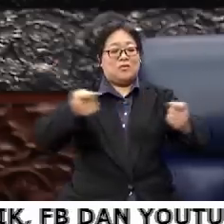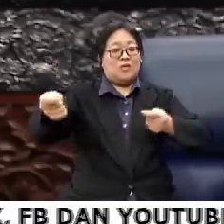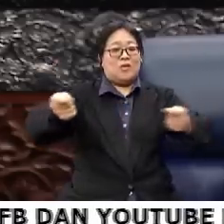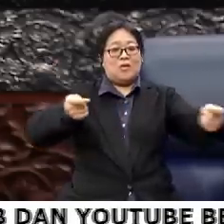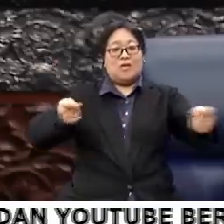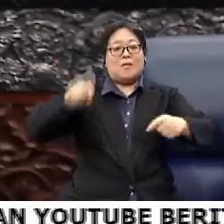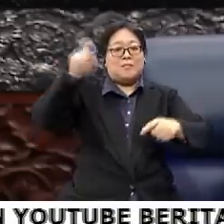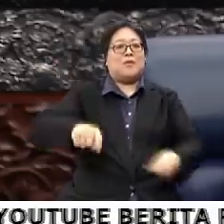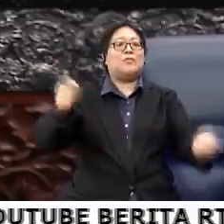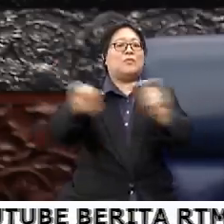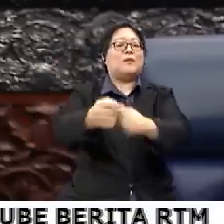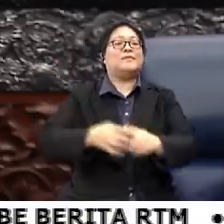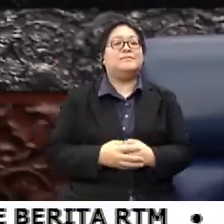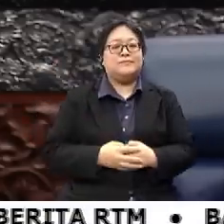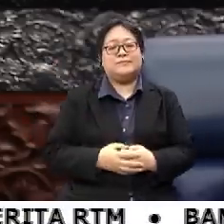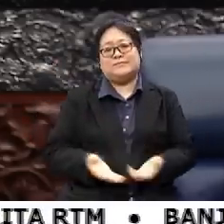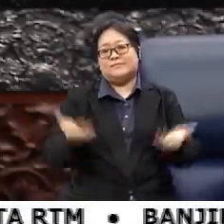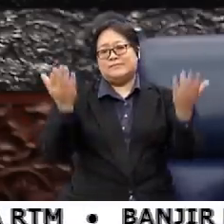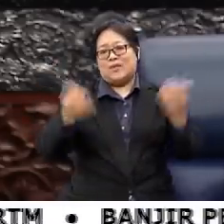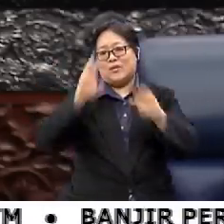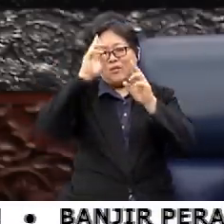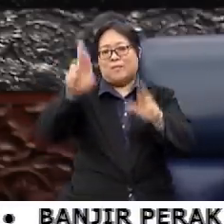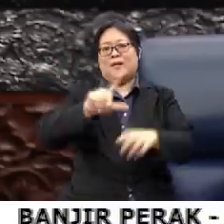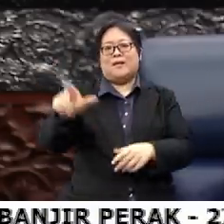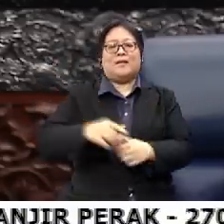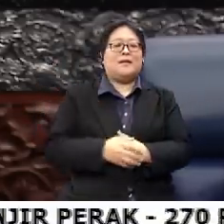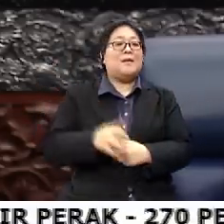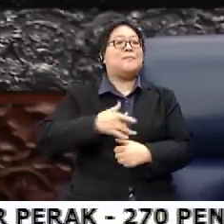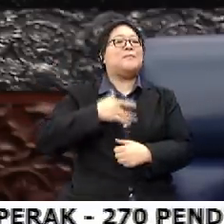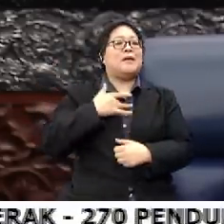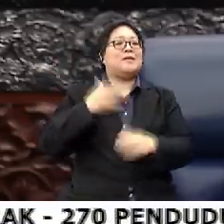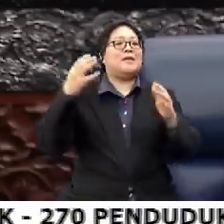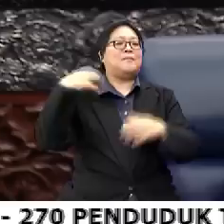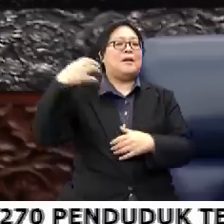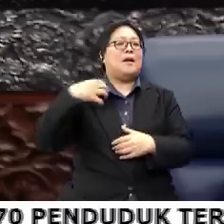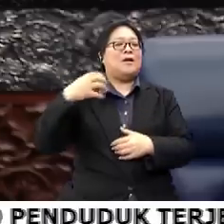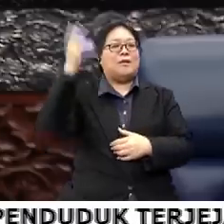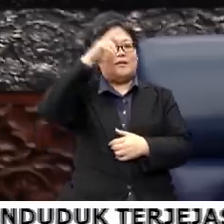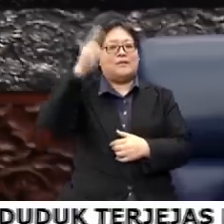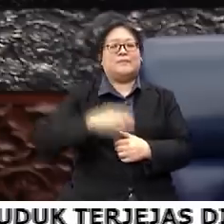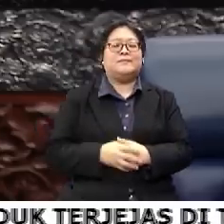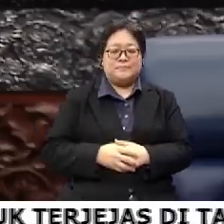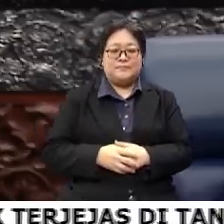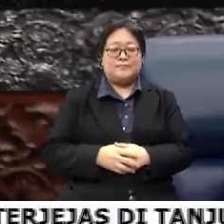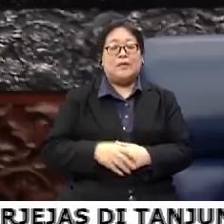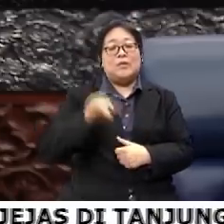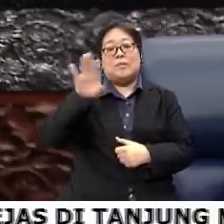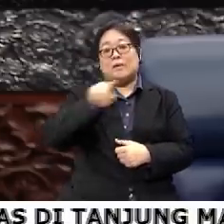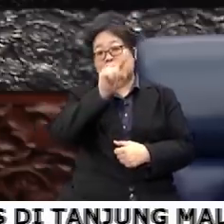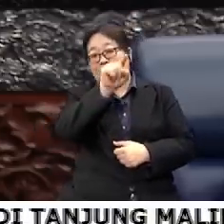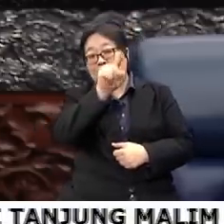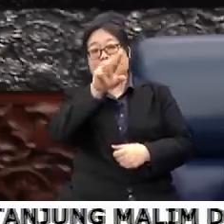ini mesti rombak. Hormatlah sikit perasaan penjawat awam. Yang berhormat sana